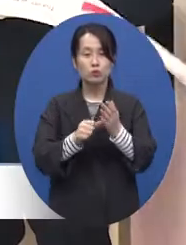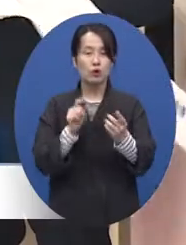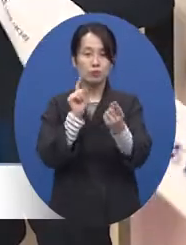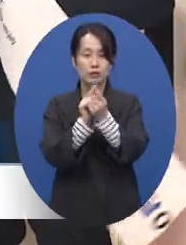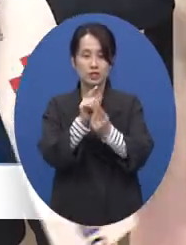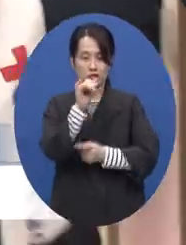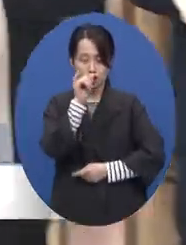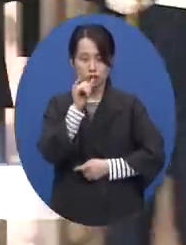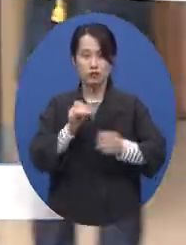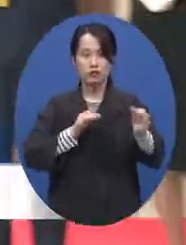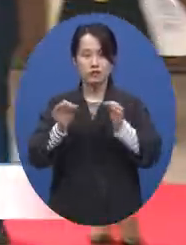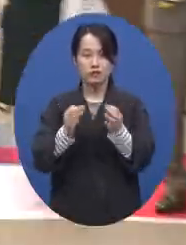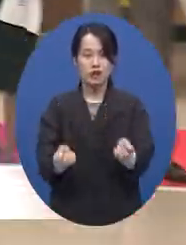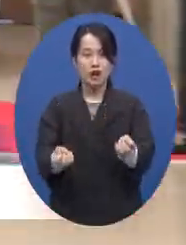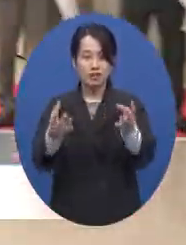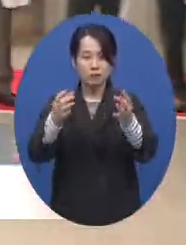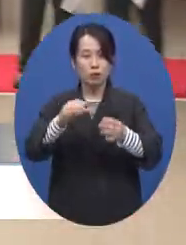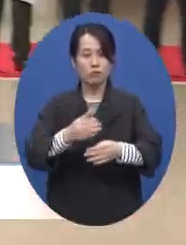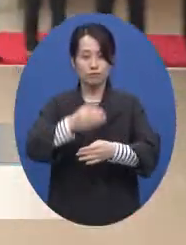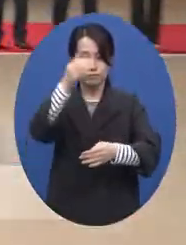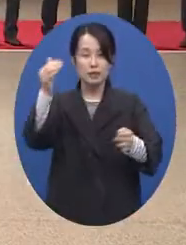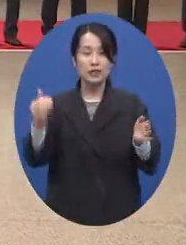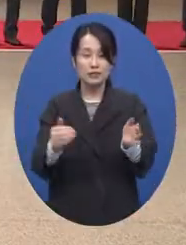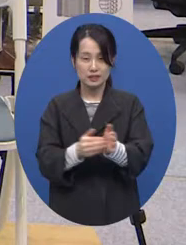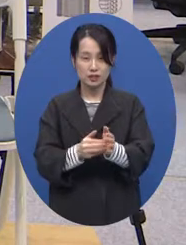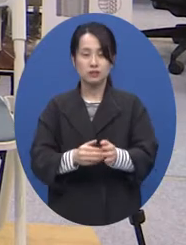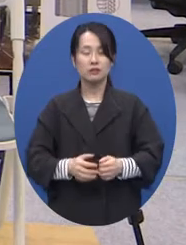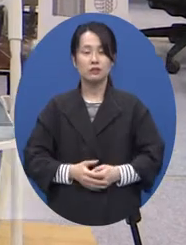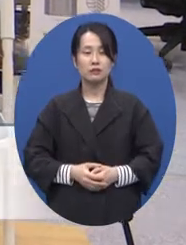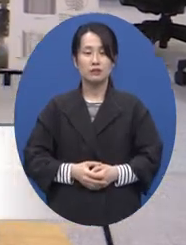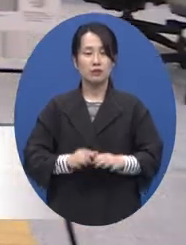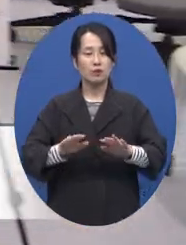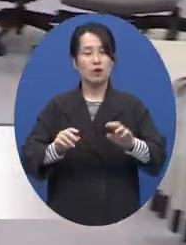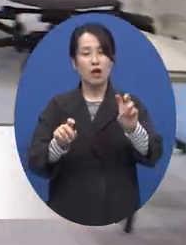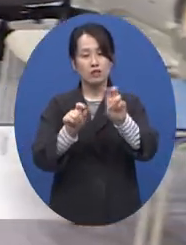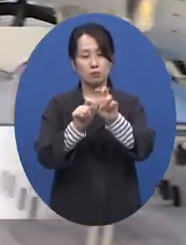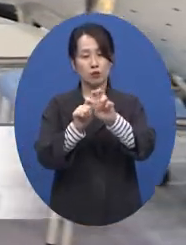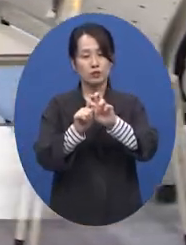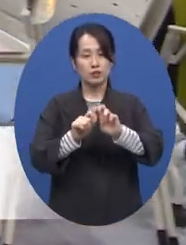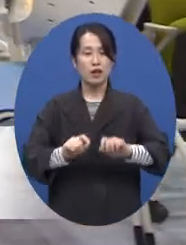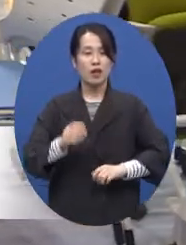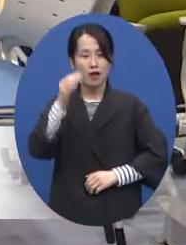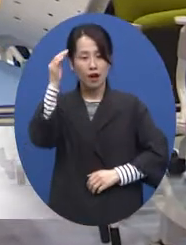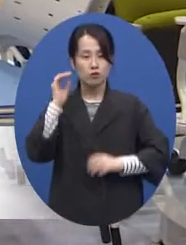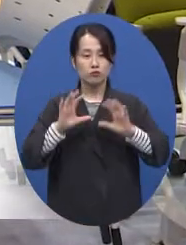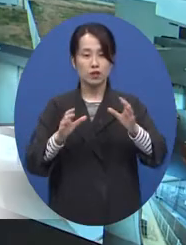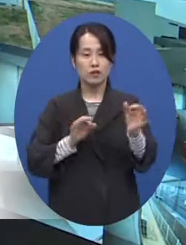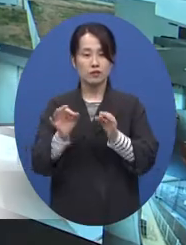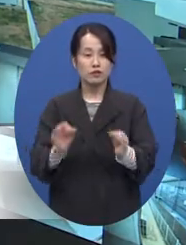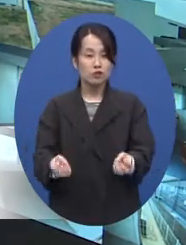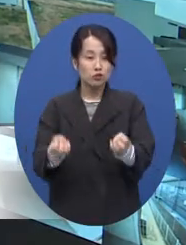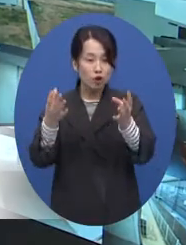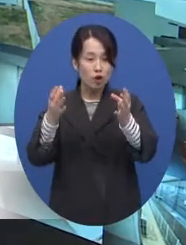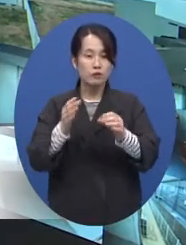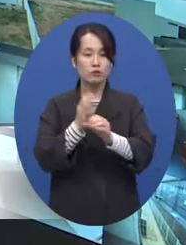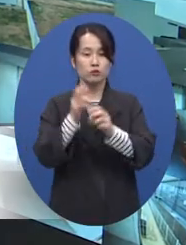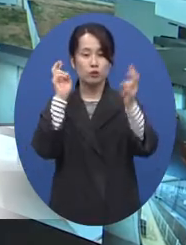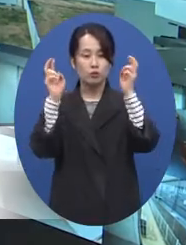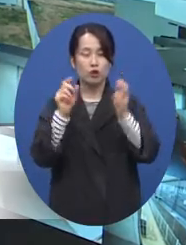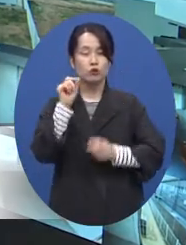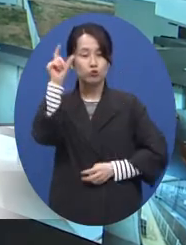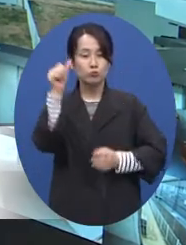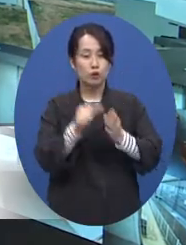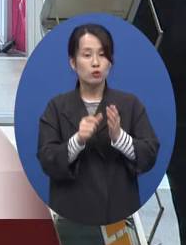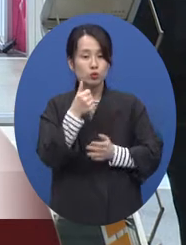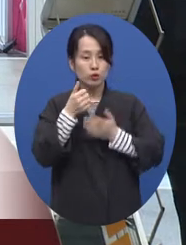있는 코리아 나라장터 엑스포가 문을 열었습니다. 올해로 20번째인 코리아 나라장터 엑스포는 중소기업의 우수한